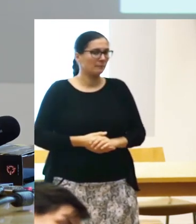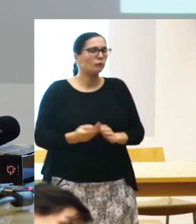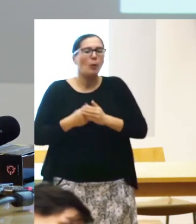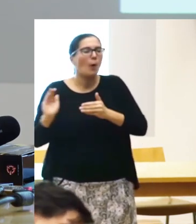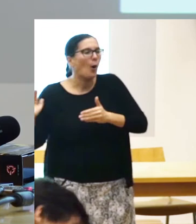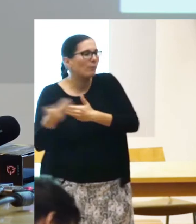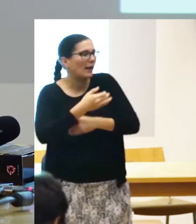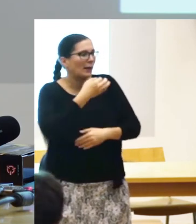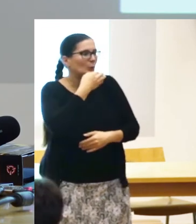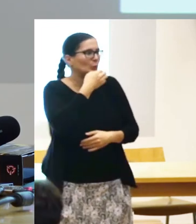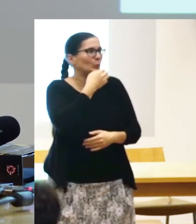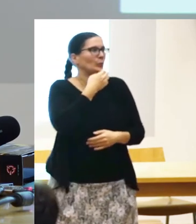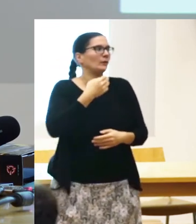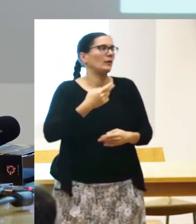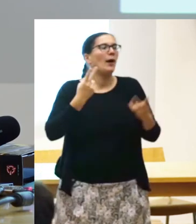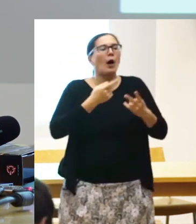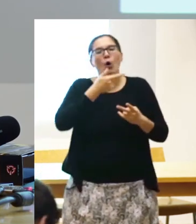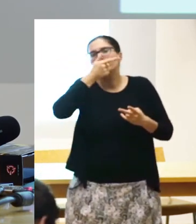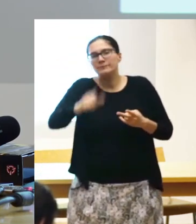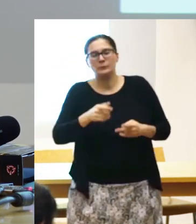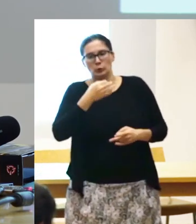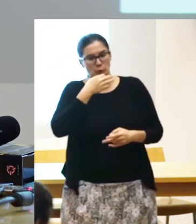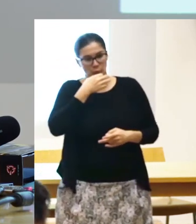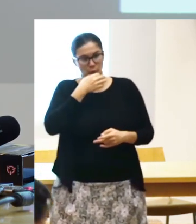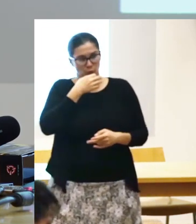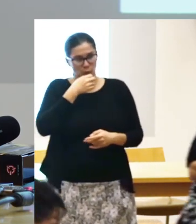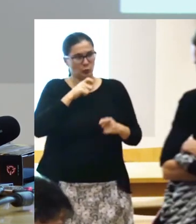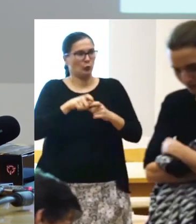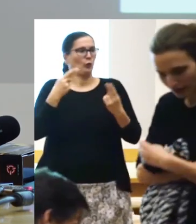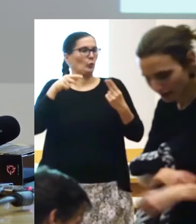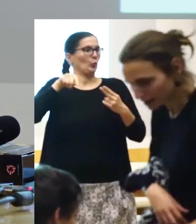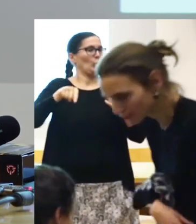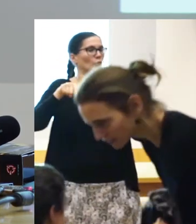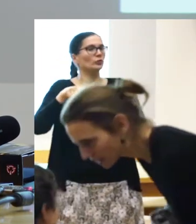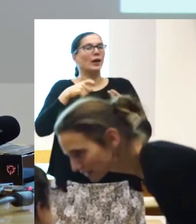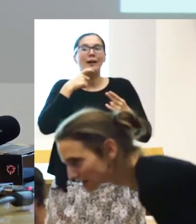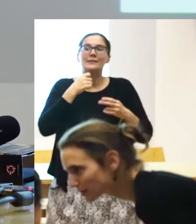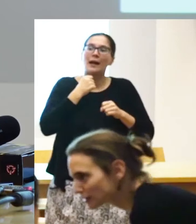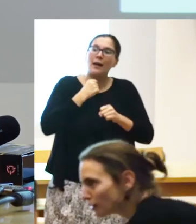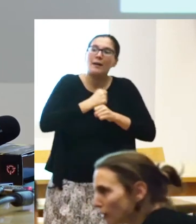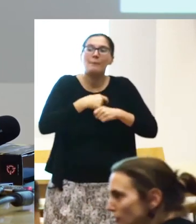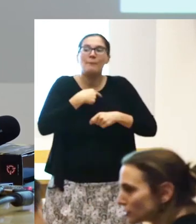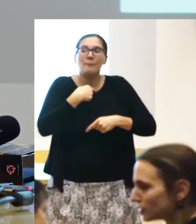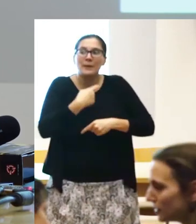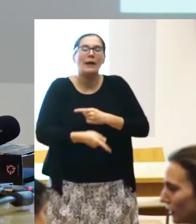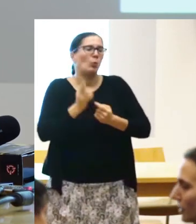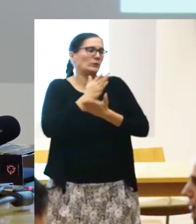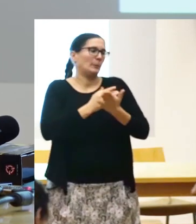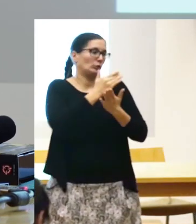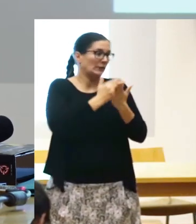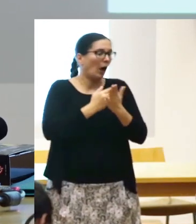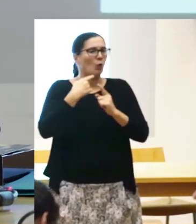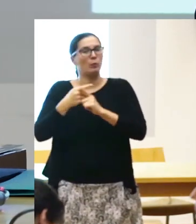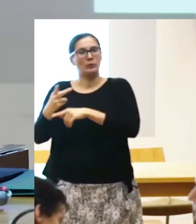obejít a nemůžeme je úplně ignorovat, protože na nich závisí vlastně nějaká vlastní existence té instituce, tak